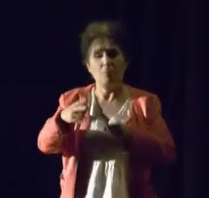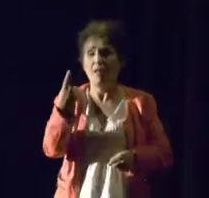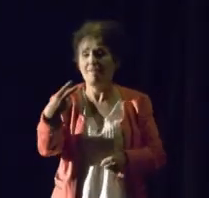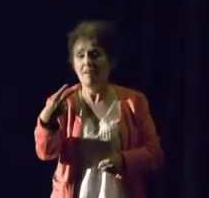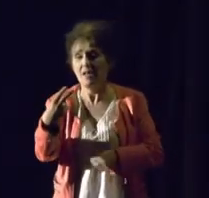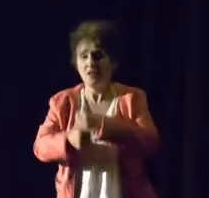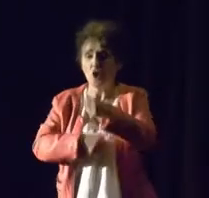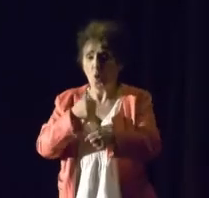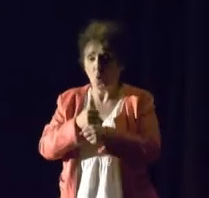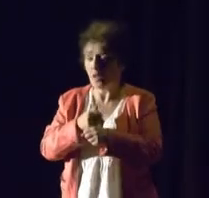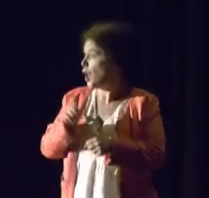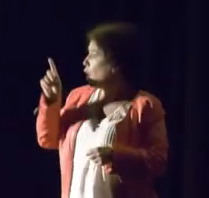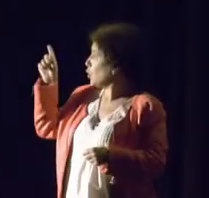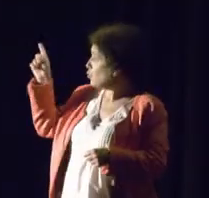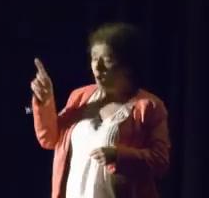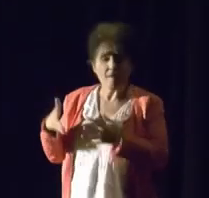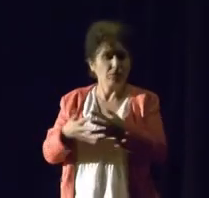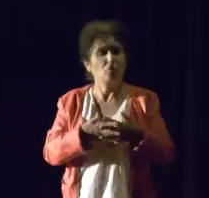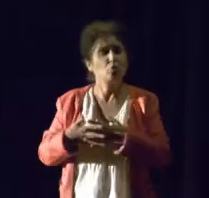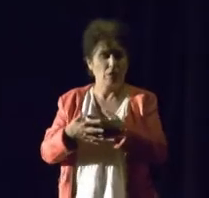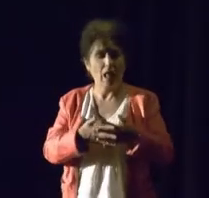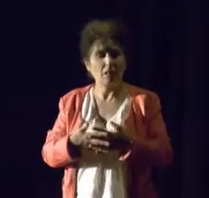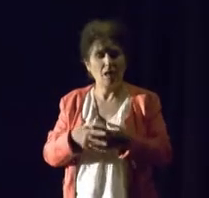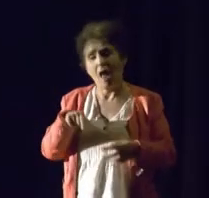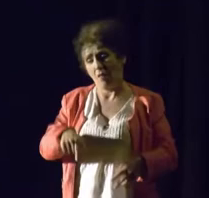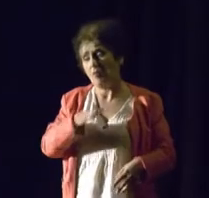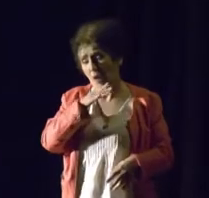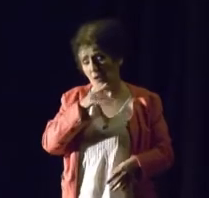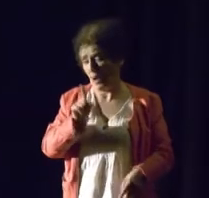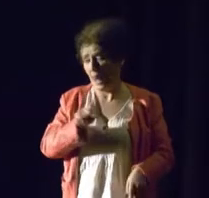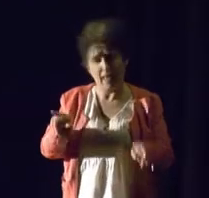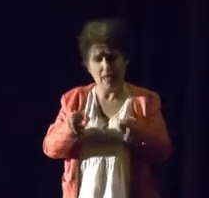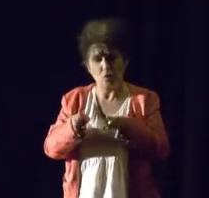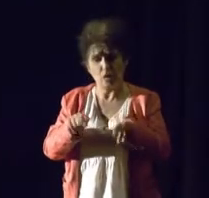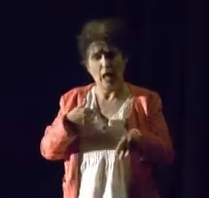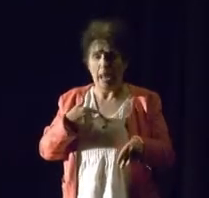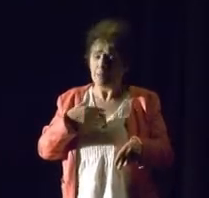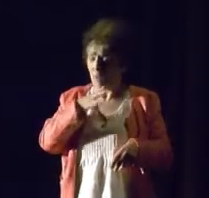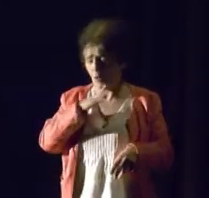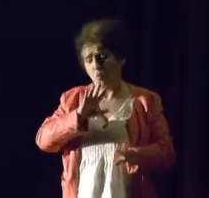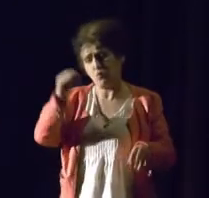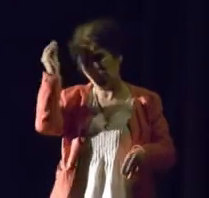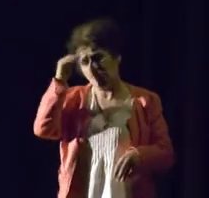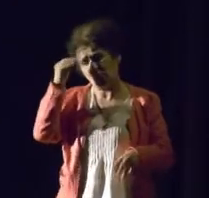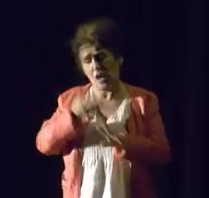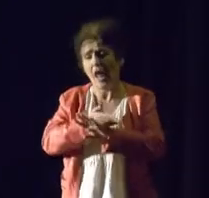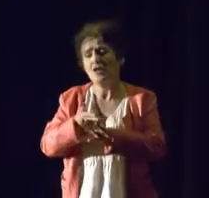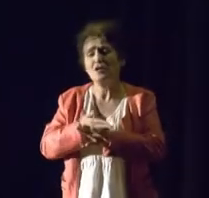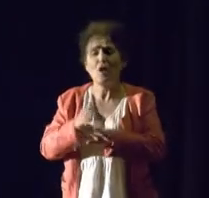години. Тоа во Соединетите Американски држави, кај нас најверојатно не е така, ние сме многу образовани,